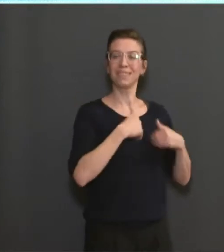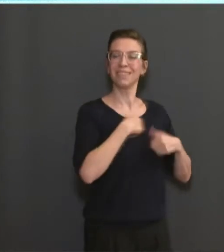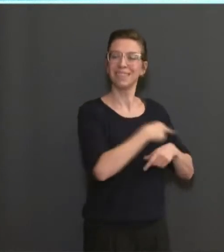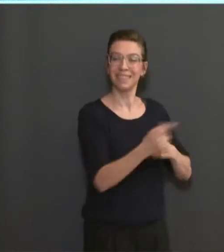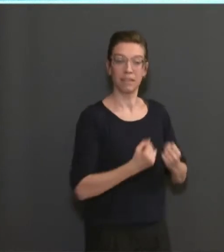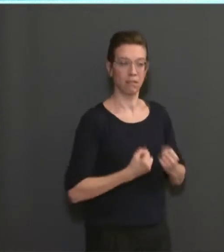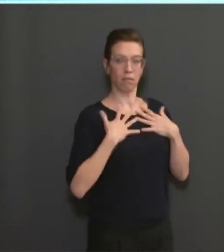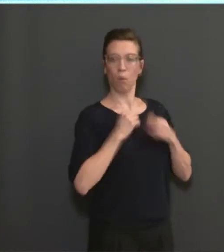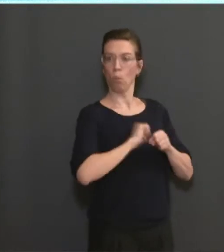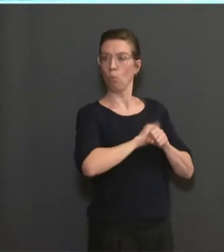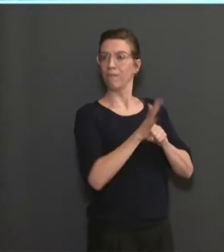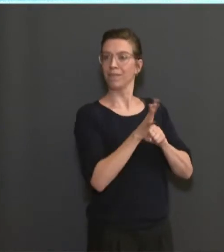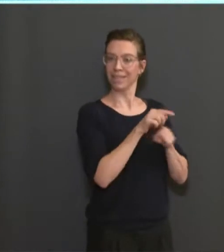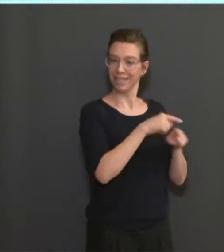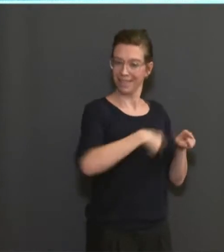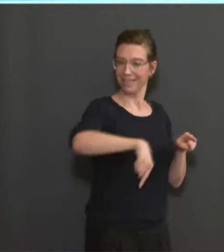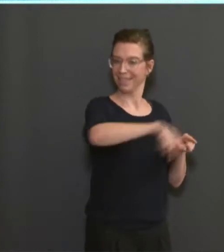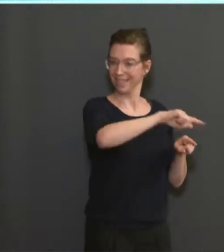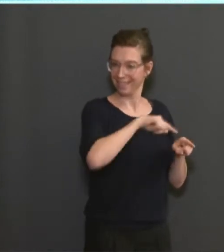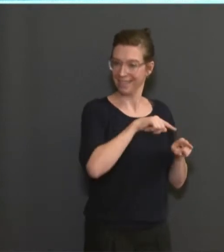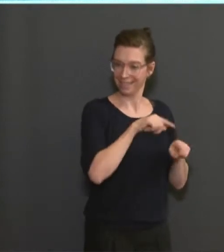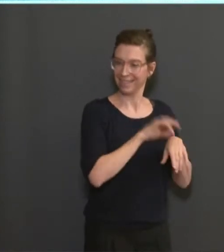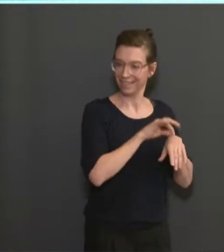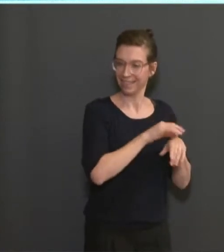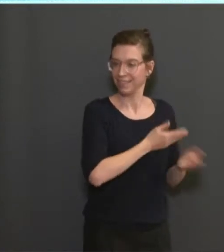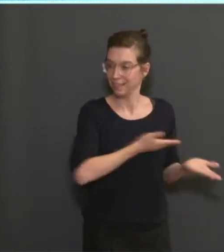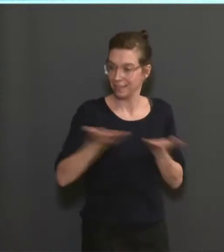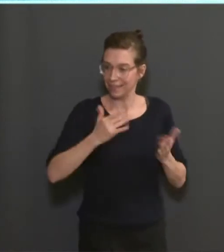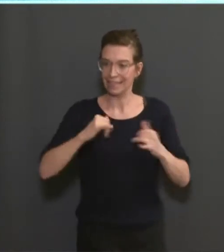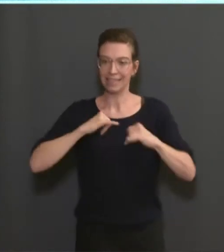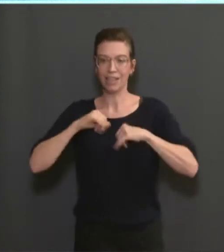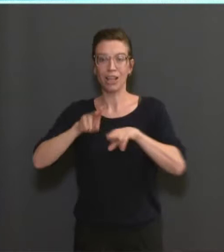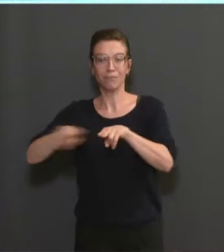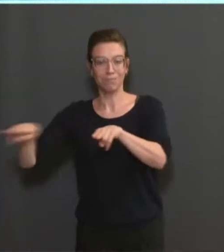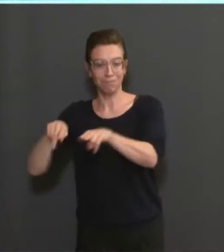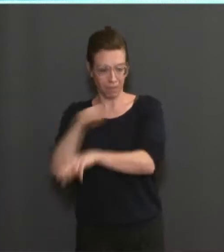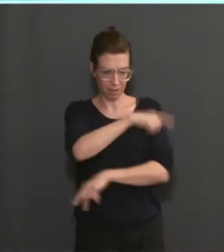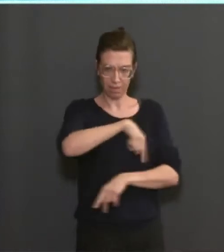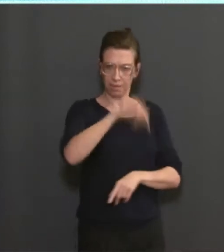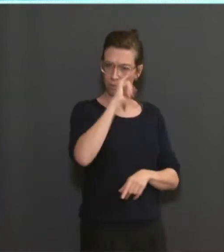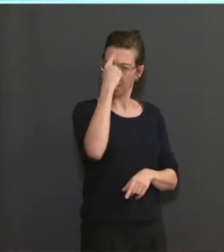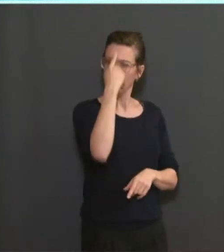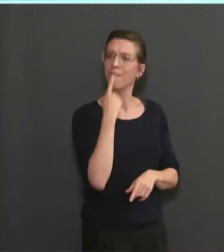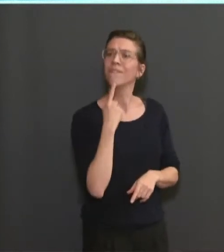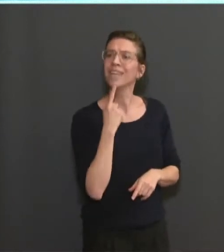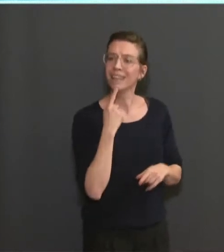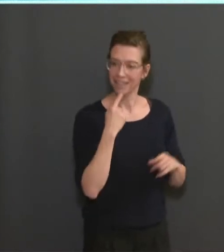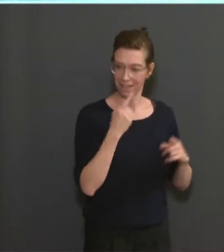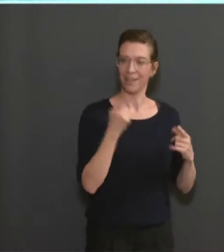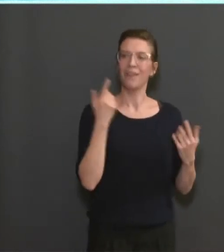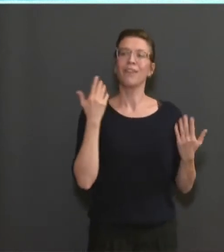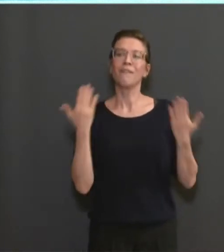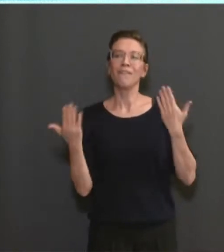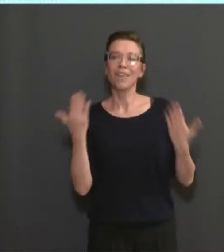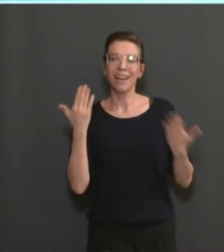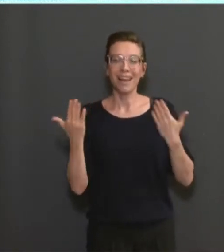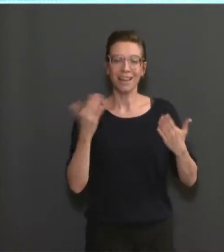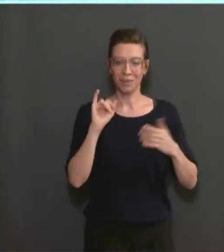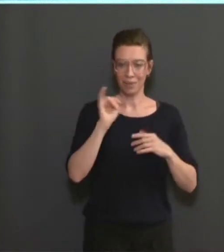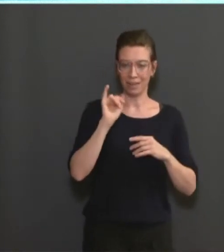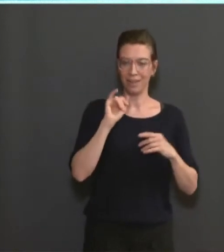patiënten met COVID tijdens deze opwaartse fase van de tweede golf, gaande van